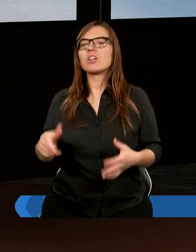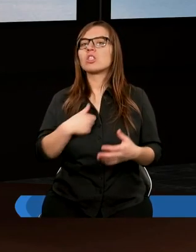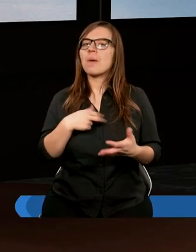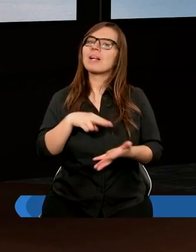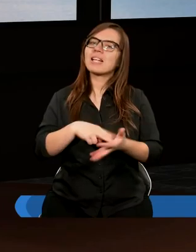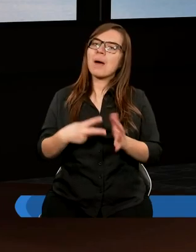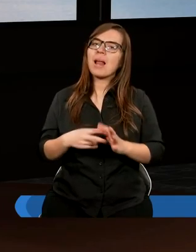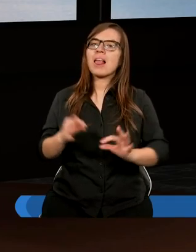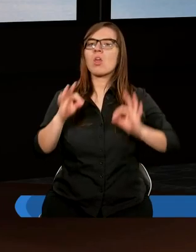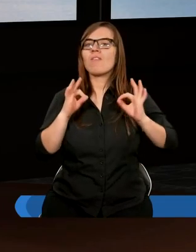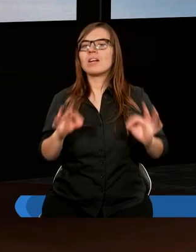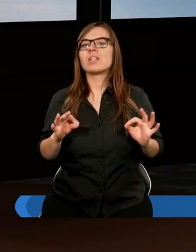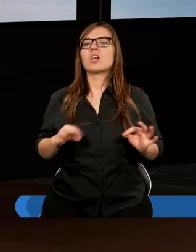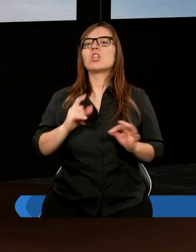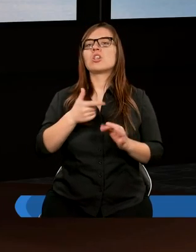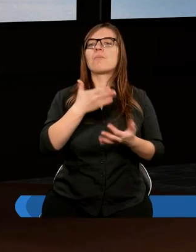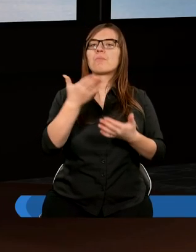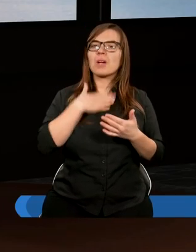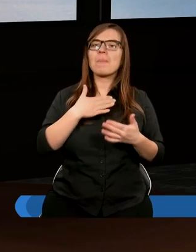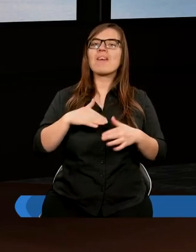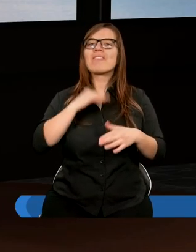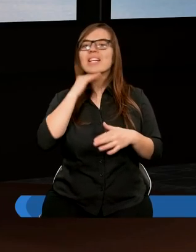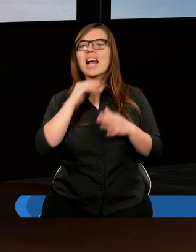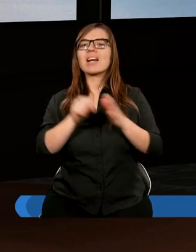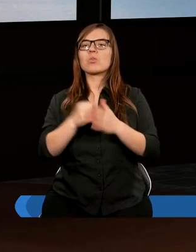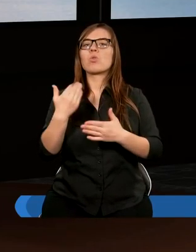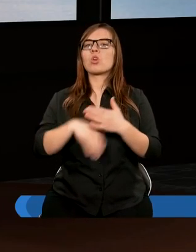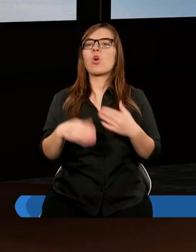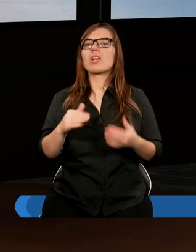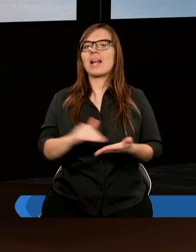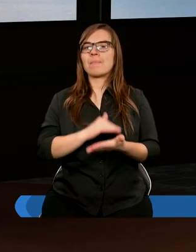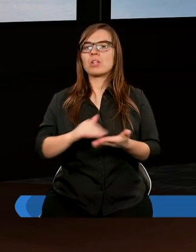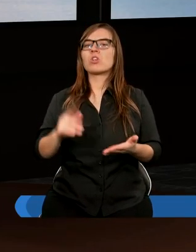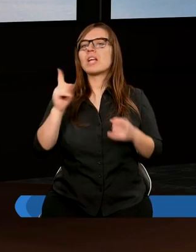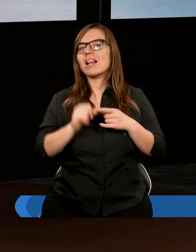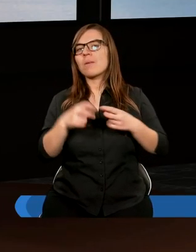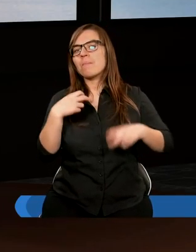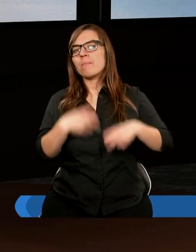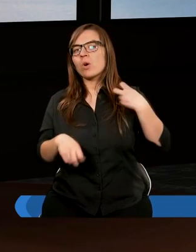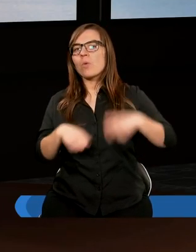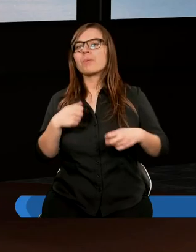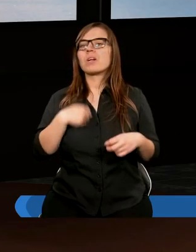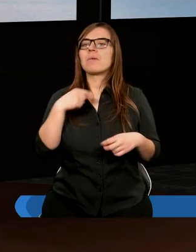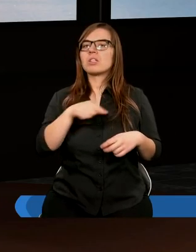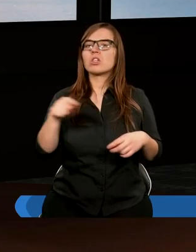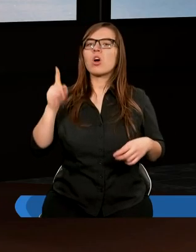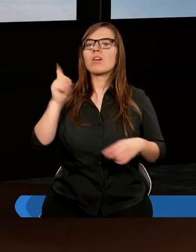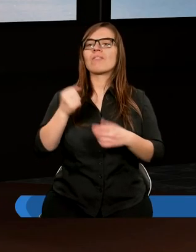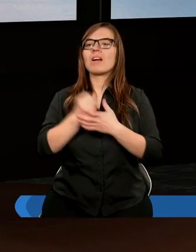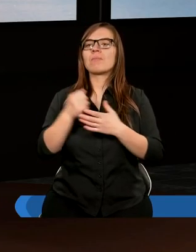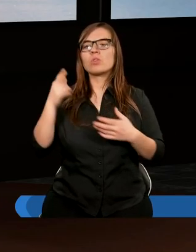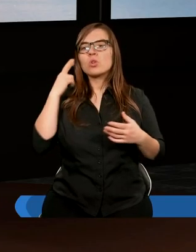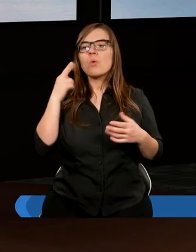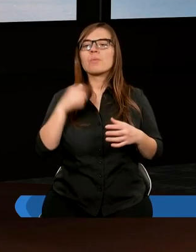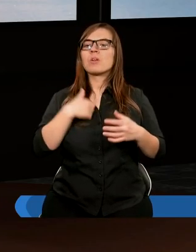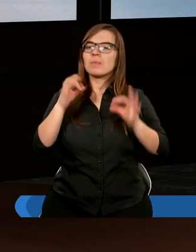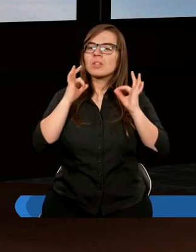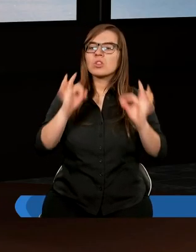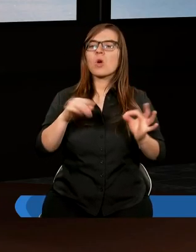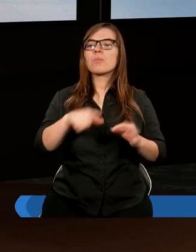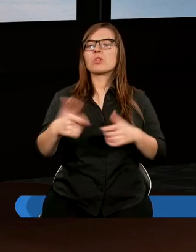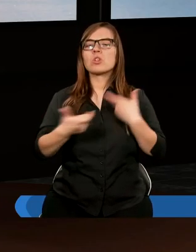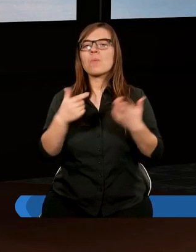zaplanować, chociażby w skali miesiąca. Czasami jest problem, żeby to ująć, więc być może dobrze